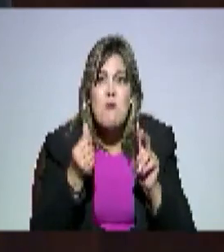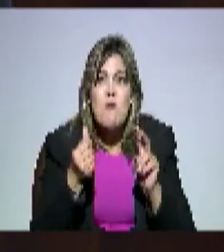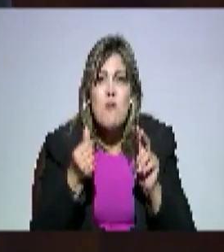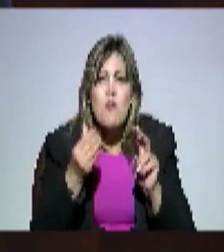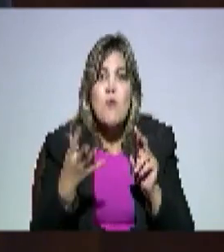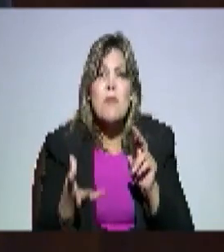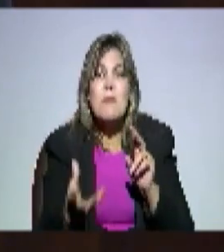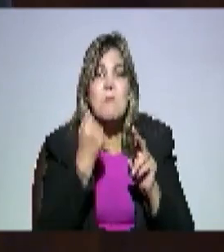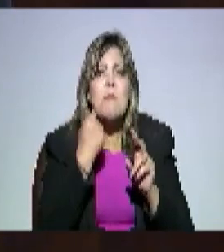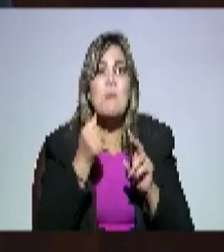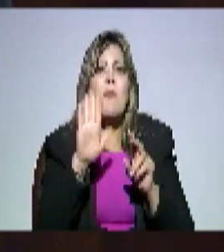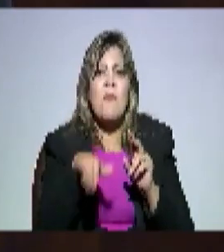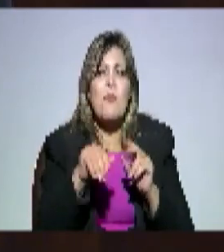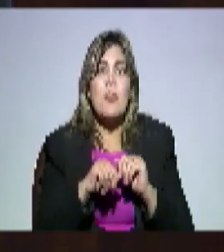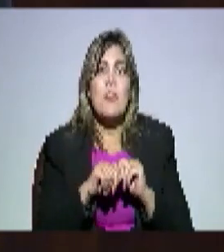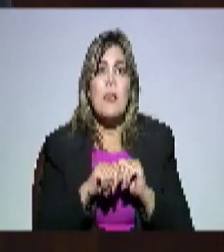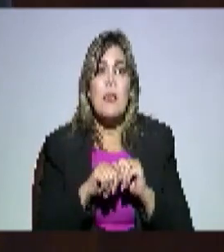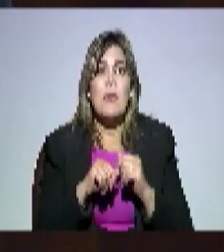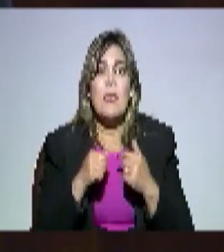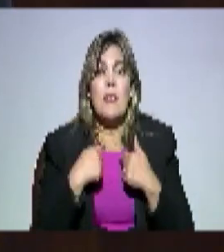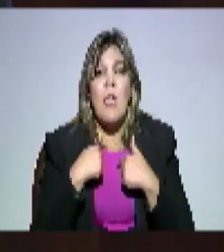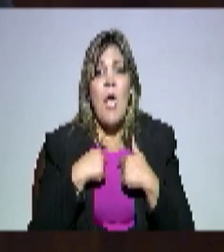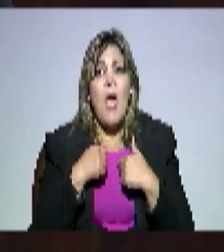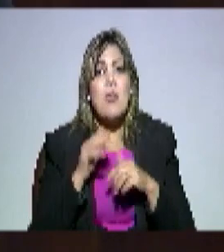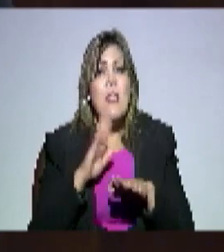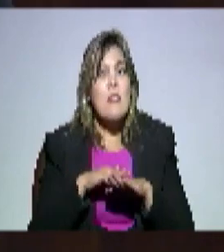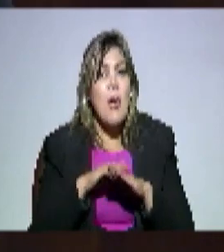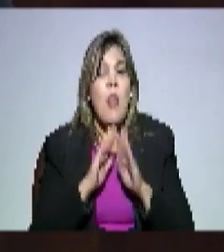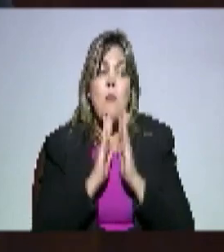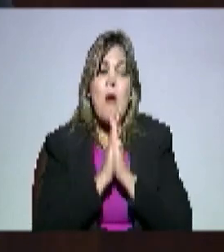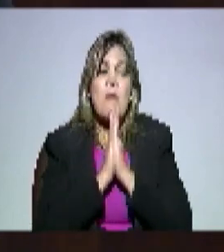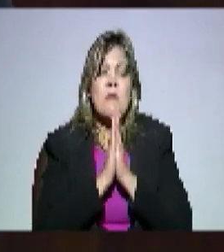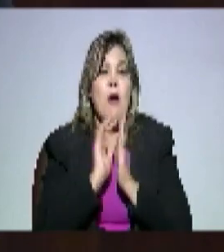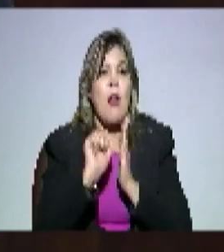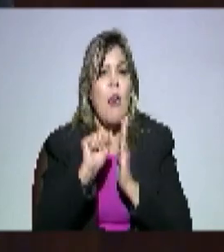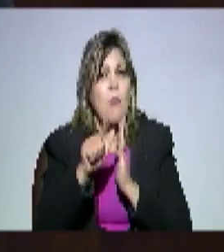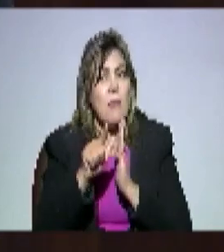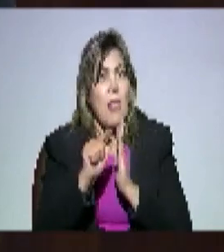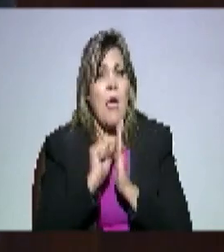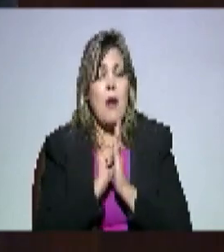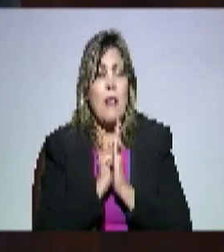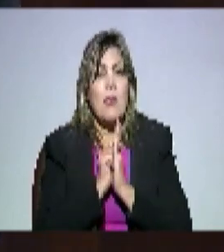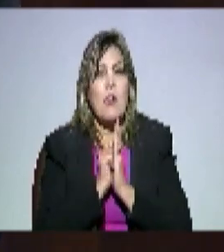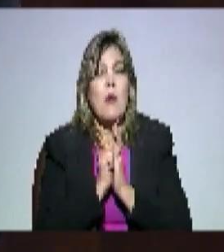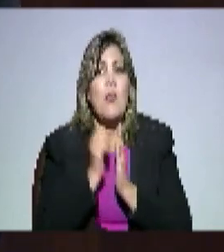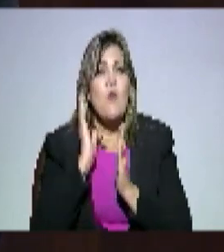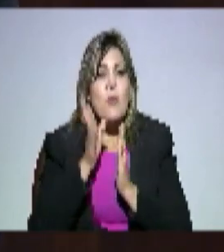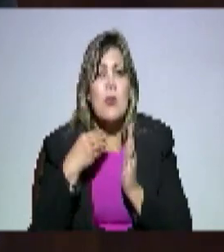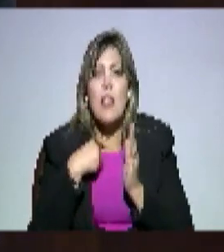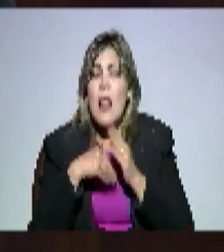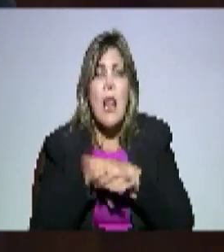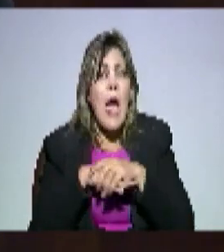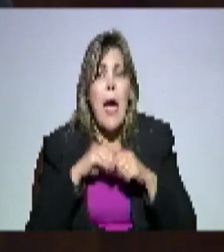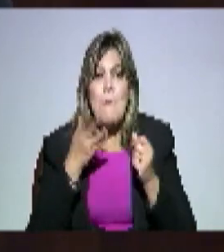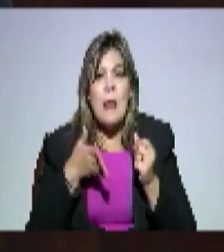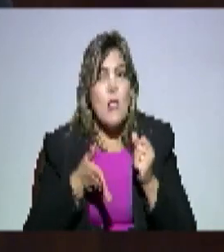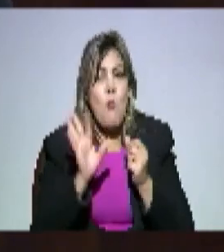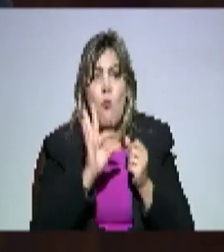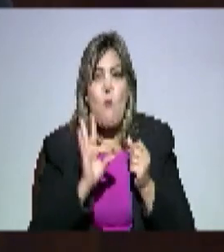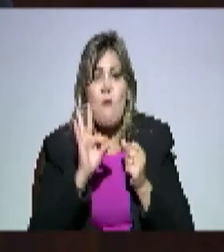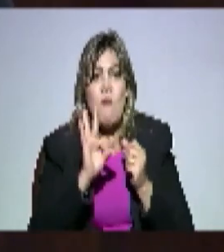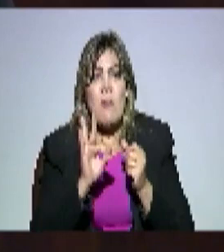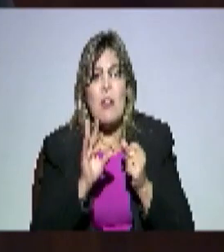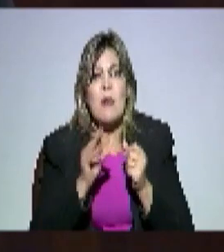دلوقتي بتتاخد انا طالبه صلاه قصتك اولا وثاني حاجه لو قتك تقدر تقوللي اعمل ايه واروح فين